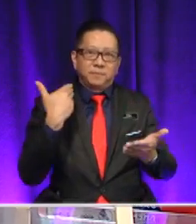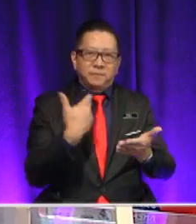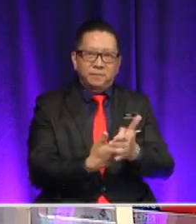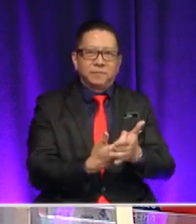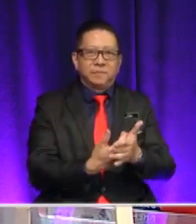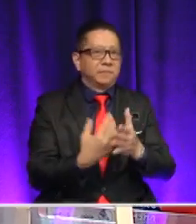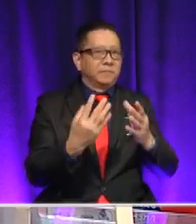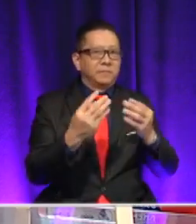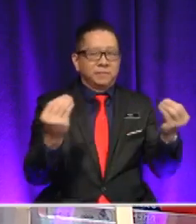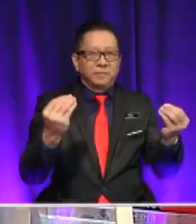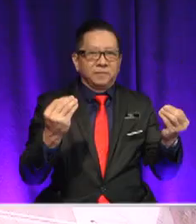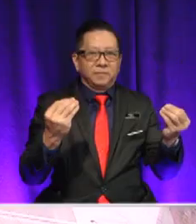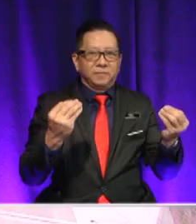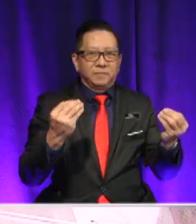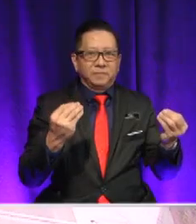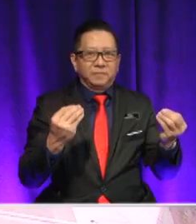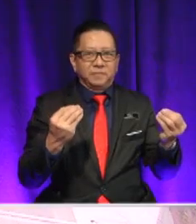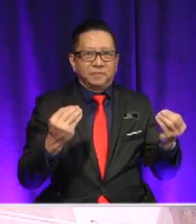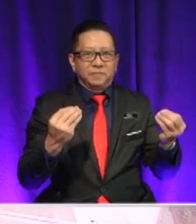buat Penukal